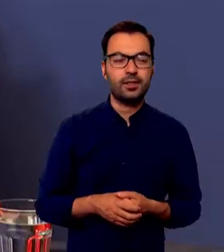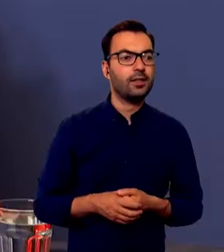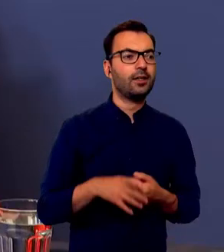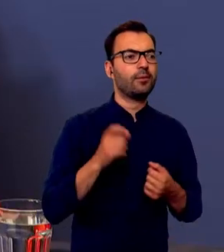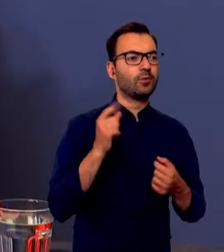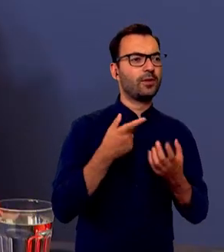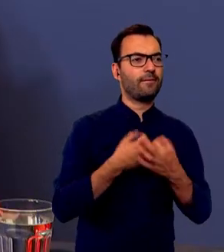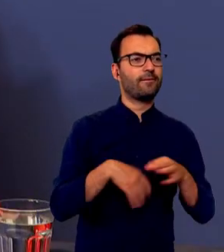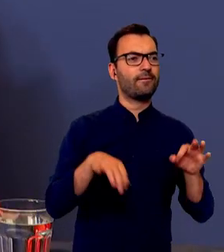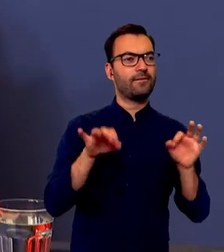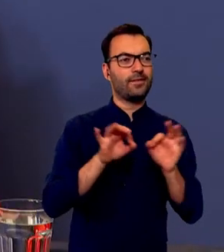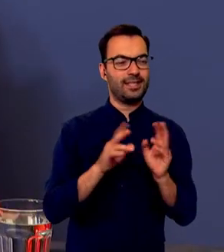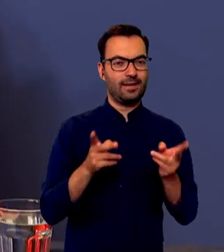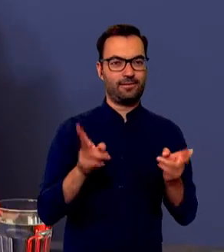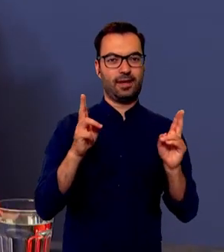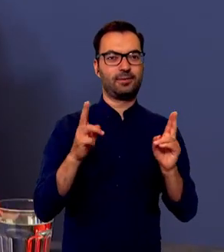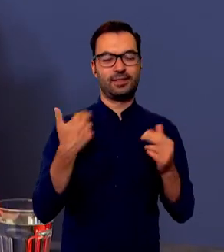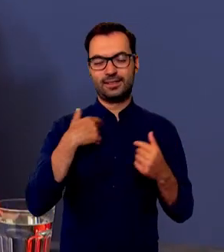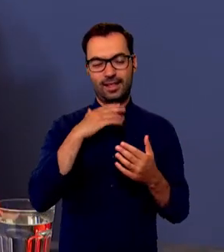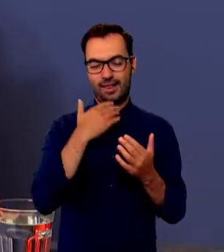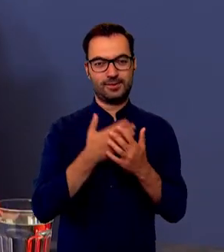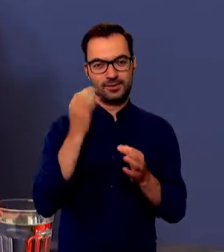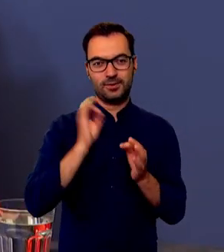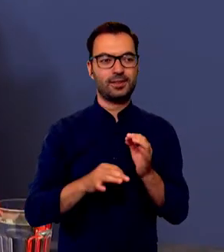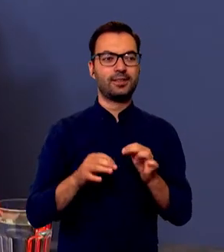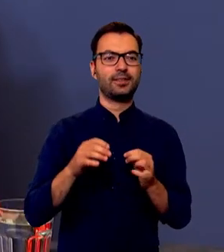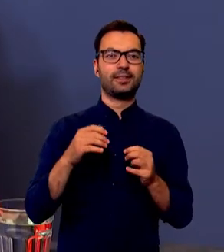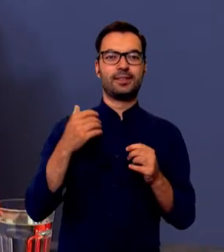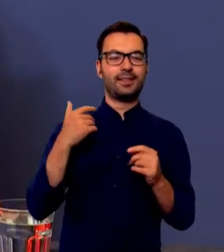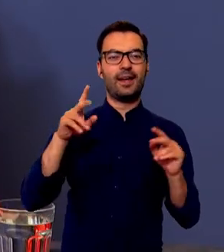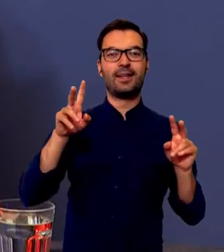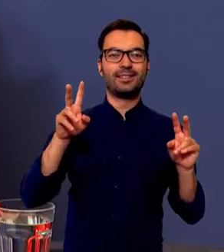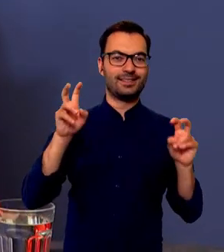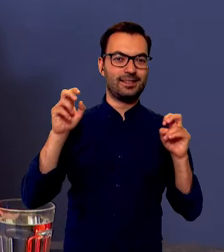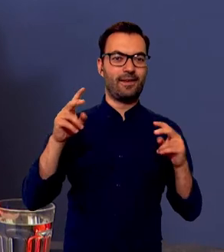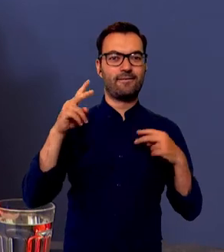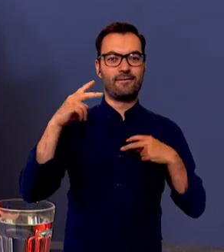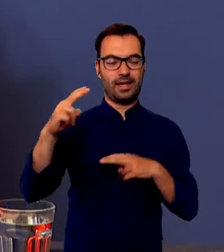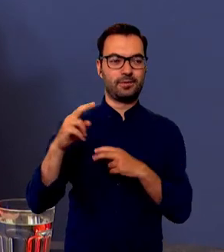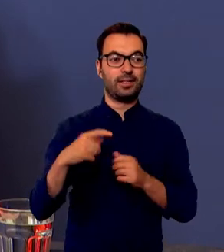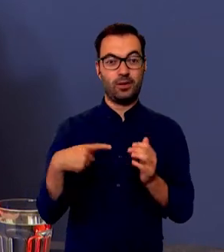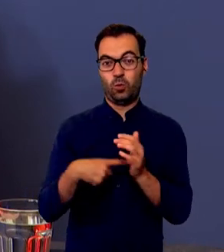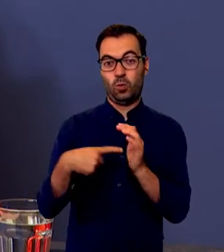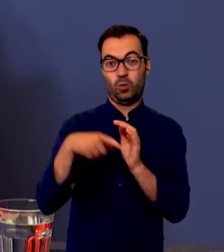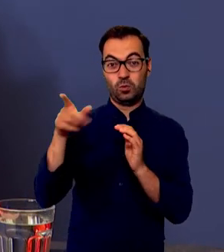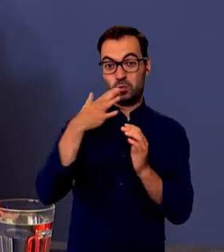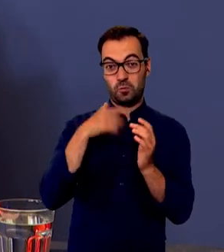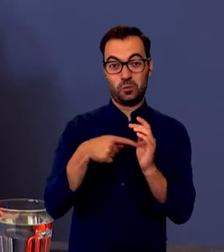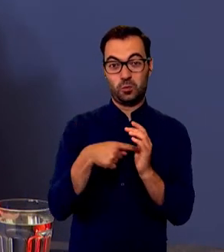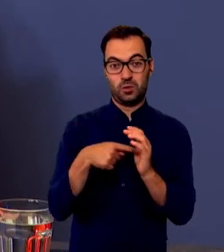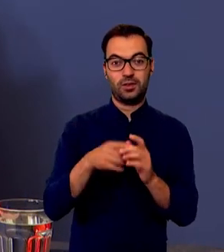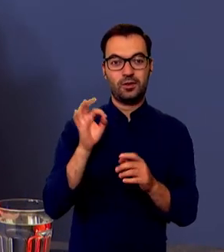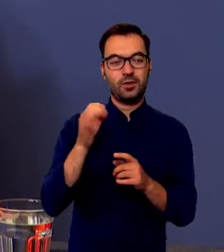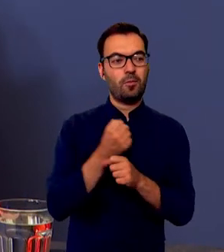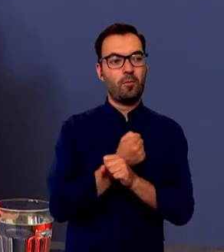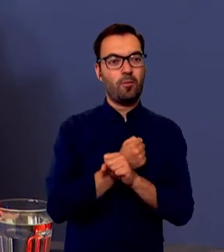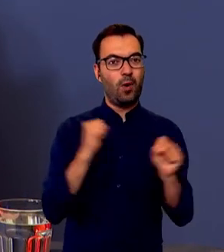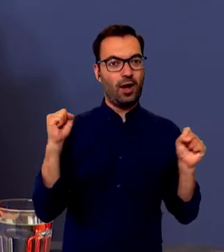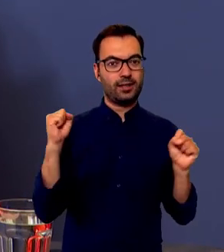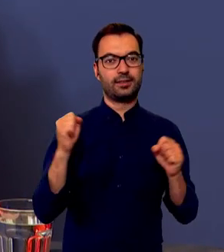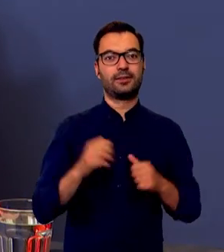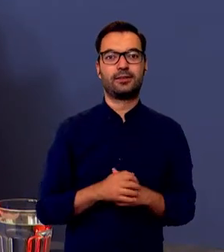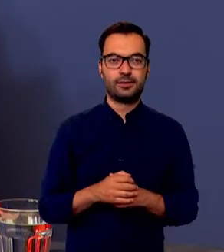taka scena finałowa, nie zrobię tutaj spoilera, cytując pewien fragment, ale to jest dokładnie to, o czym ty mówisz, jeden z twoich